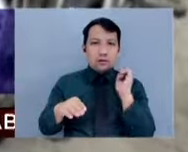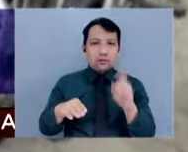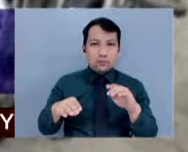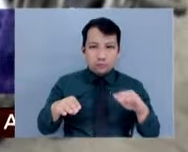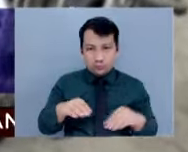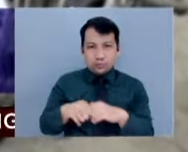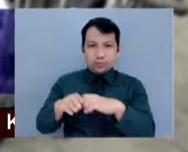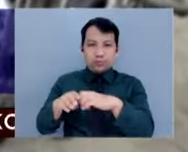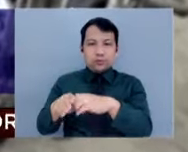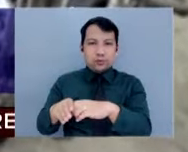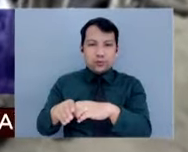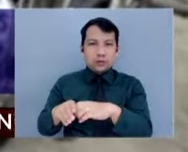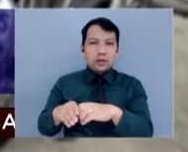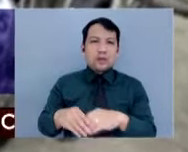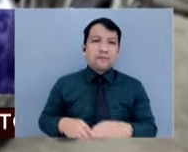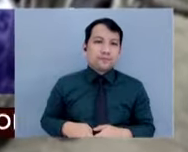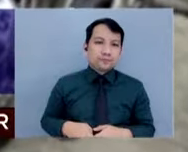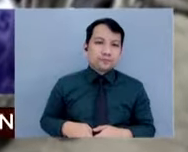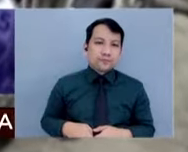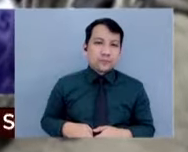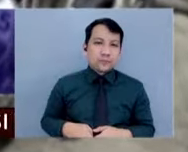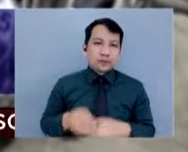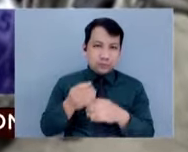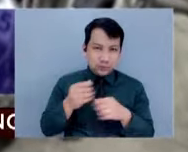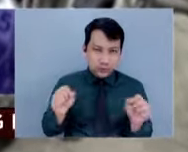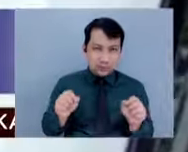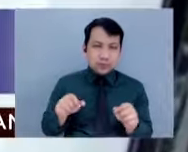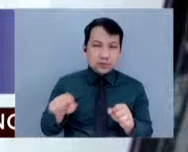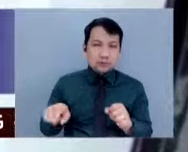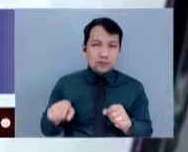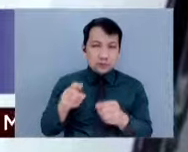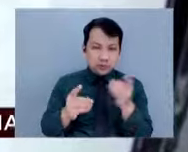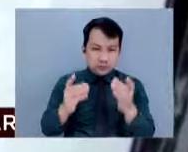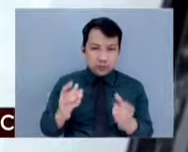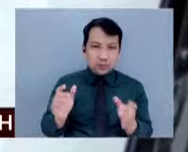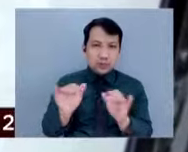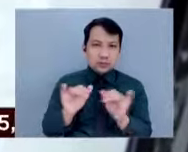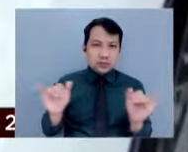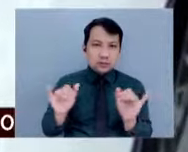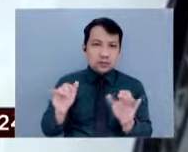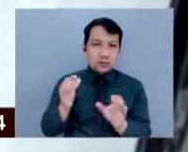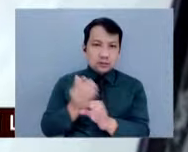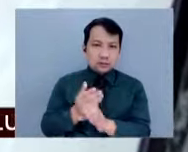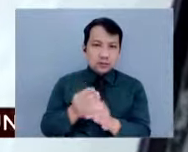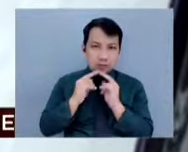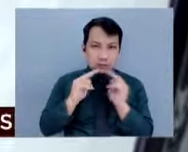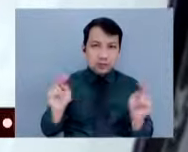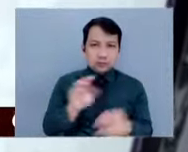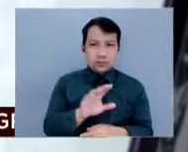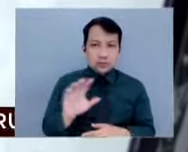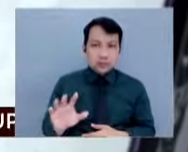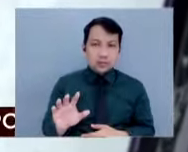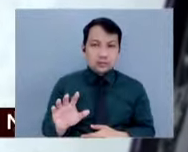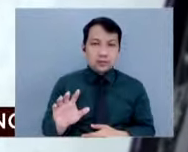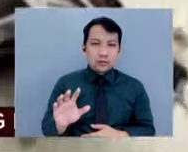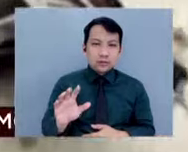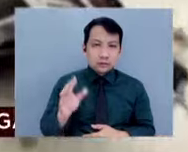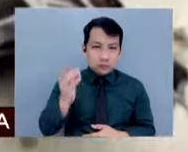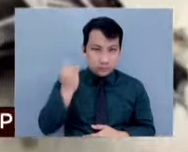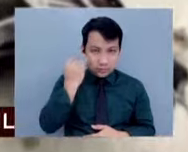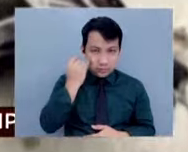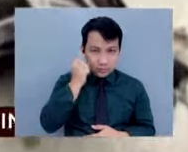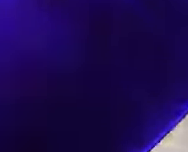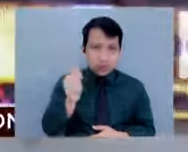bumangga sa cement mixer. Ligtas naman ang mga driver ng parehong sasakyan. Nagbabalita mula sa frontline, John Arua,